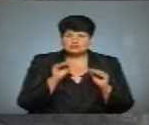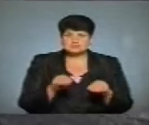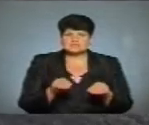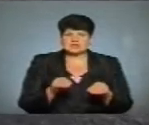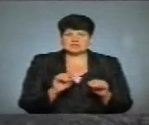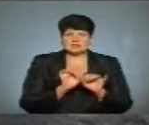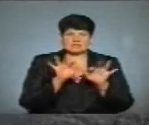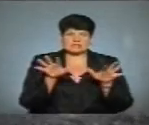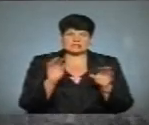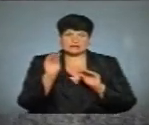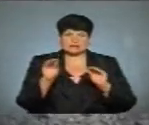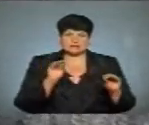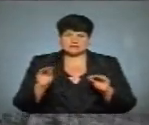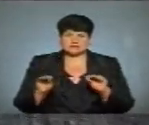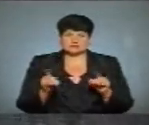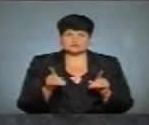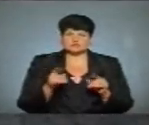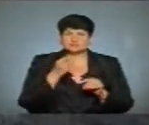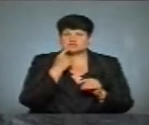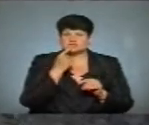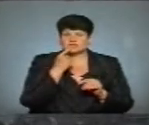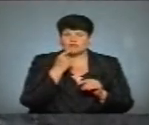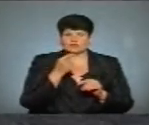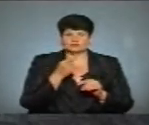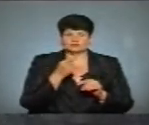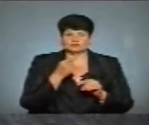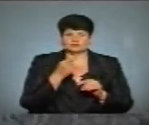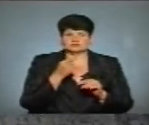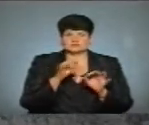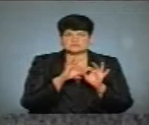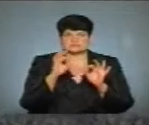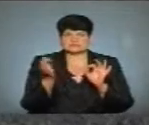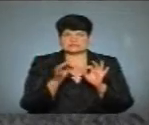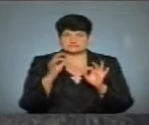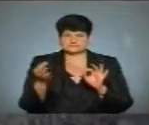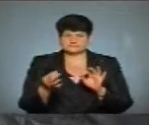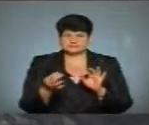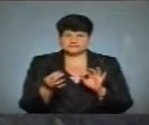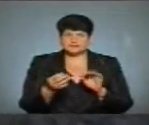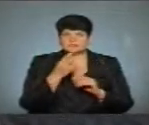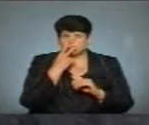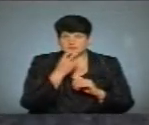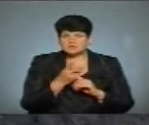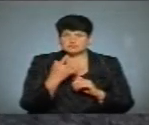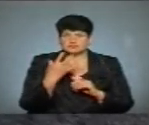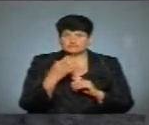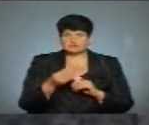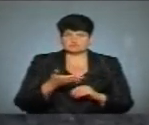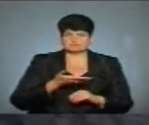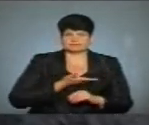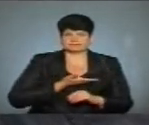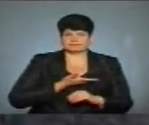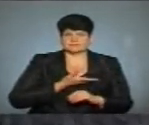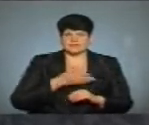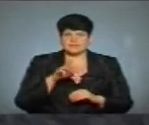віхи, от з такою якоюсь червоною, привертаючи увагу, ганчіркою і так далі. Тут, от, бачите, от вже в мене по груди є яма.